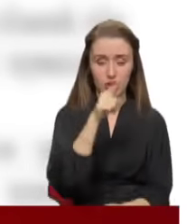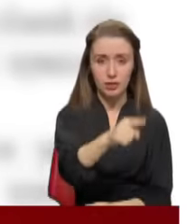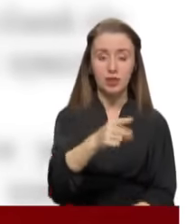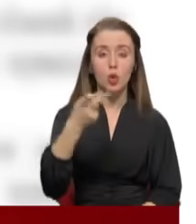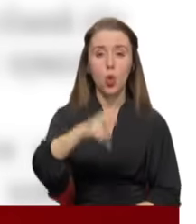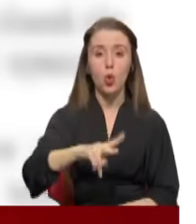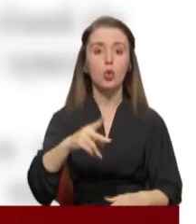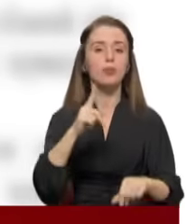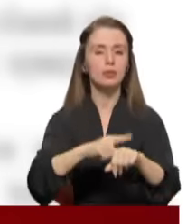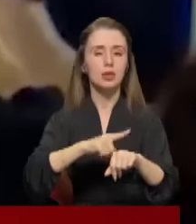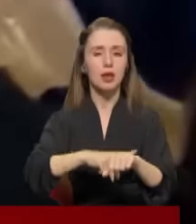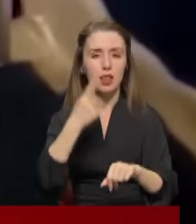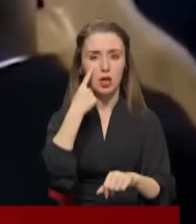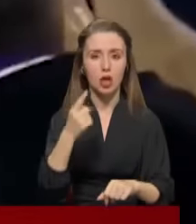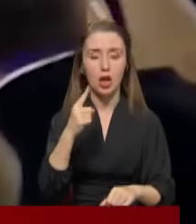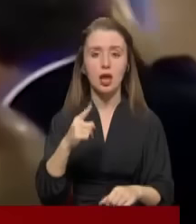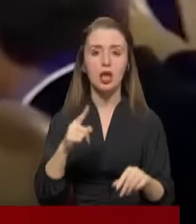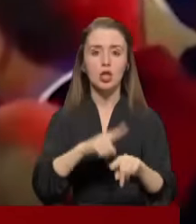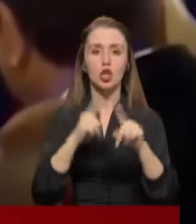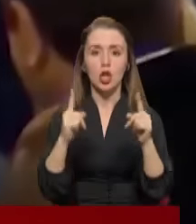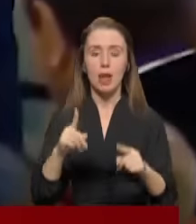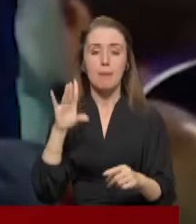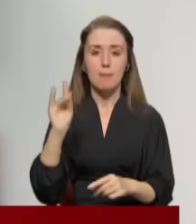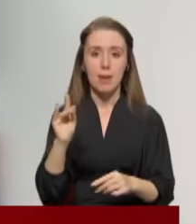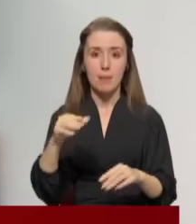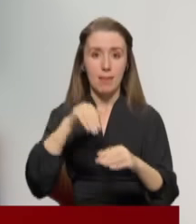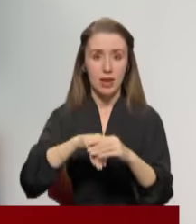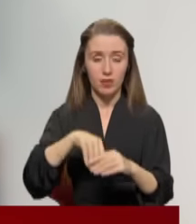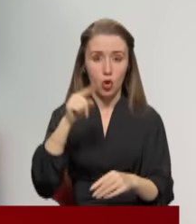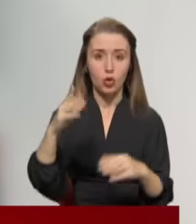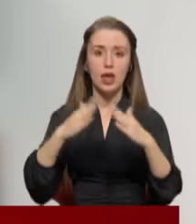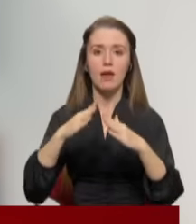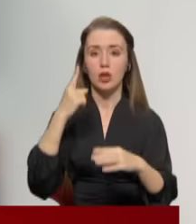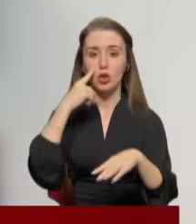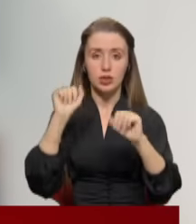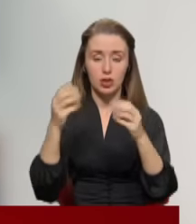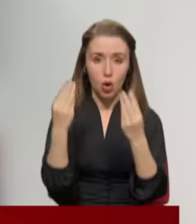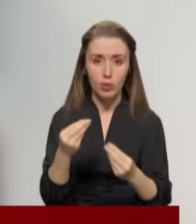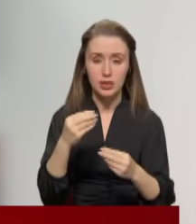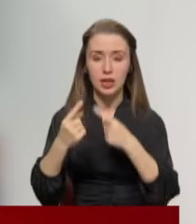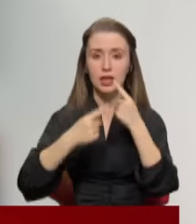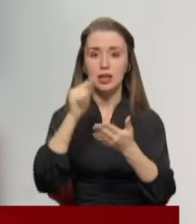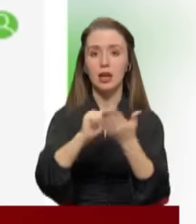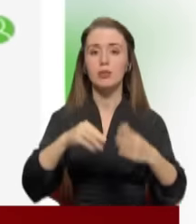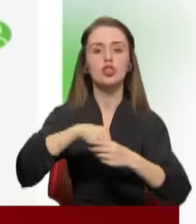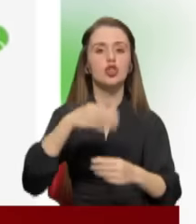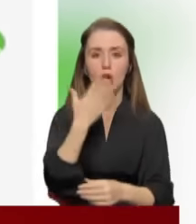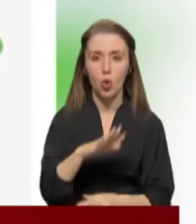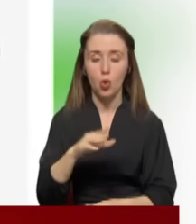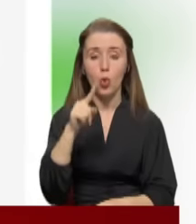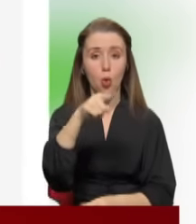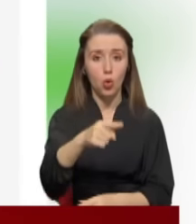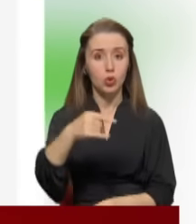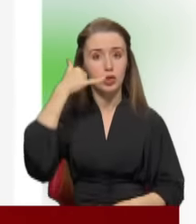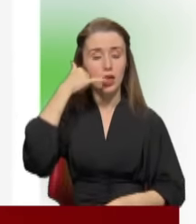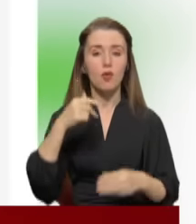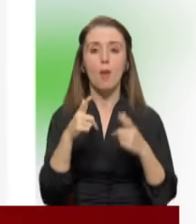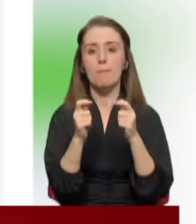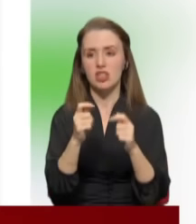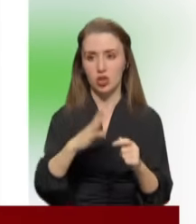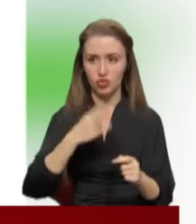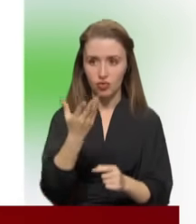cinayet gecesi dönemin MHP Mersin Milletvekili Olcay Kılavuz'un evinde gözaltına alınması iddianameye girmedi. Demirbaş'ın telefon